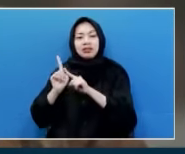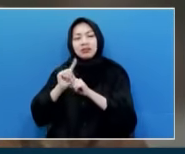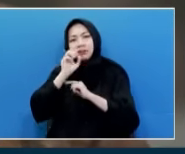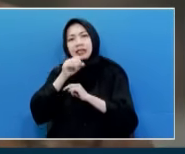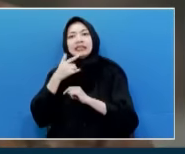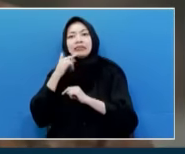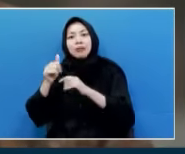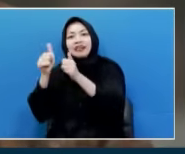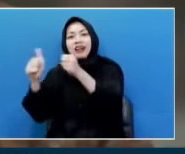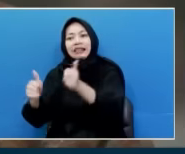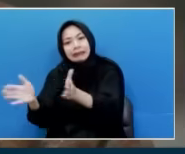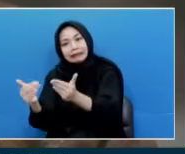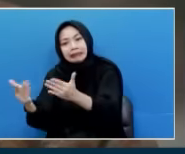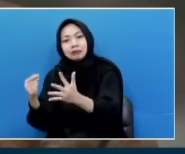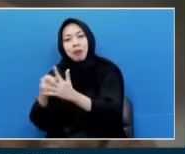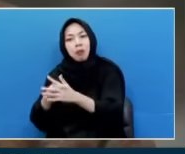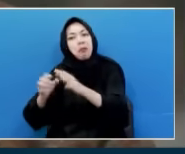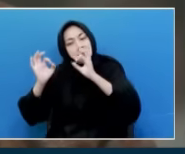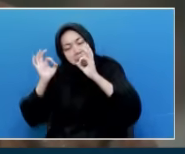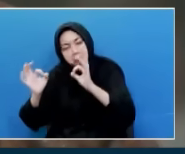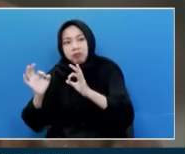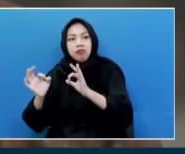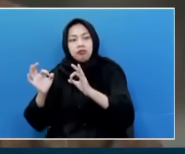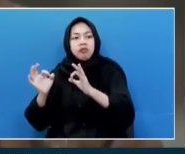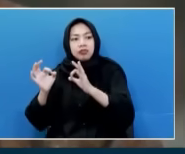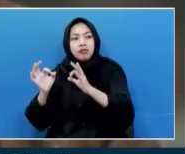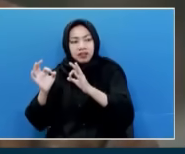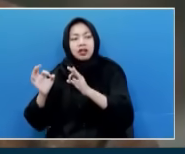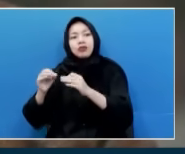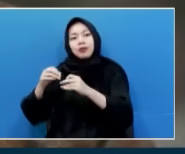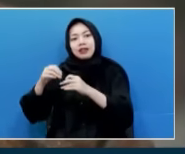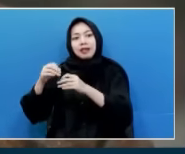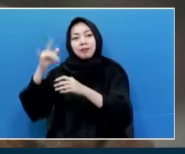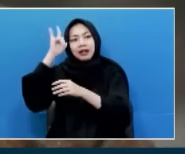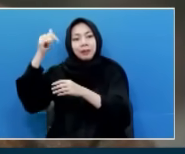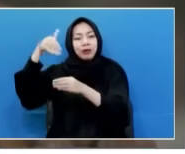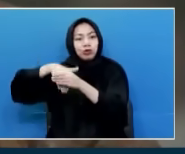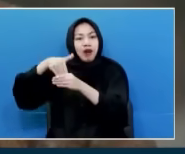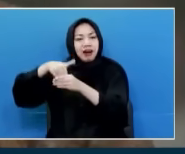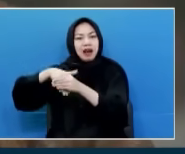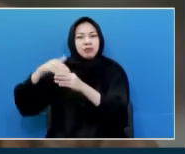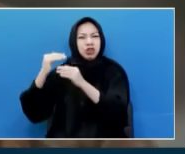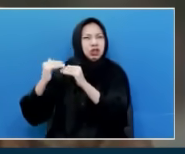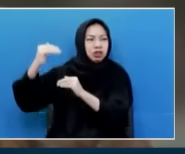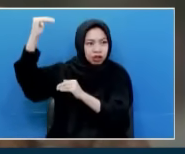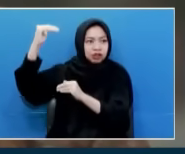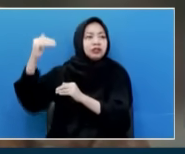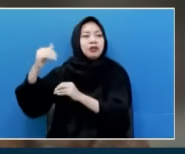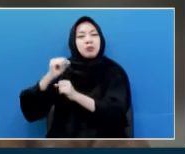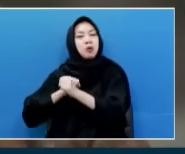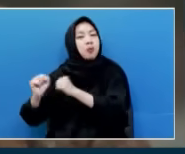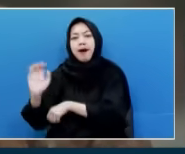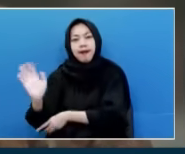menyemangati kader bahwa pilek akan baik-baik saja bahwa sebagai ee partai dengan surat terbesar PDIP tidak akan ada yang berubah tapi kalau soal Pilpres